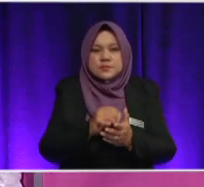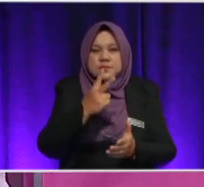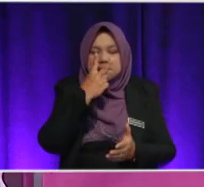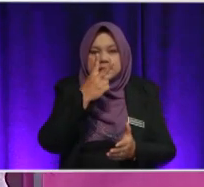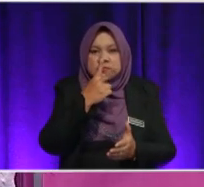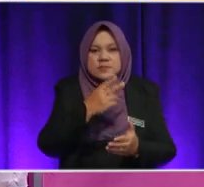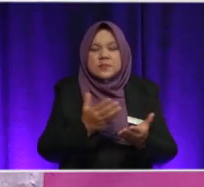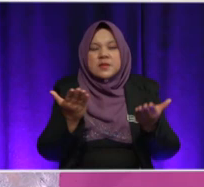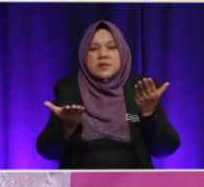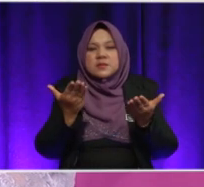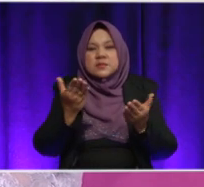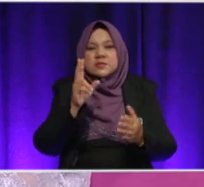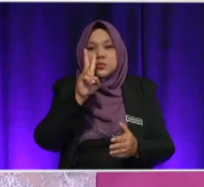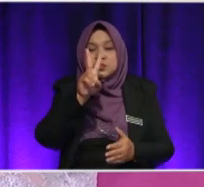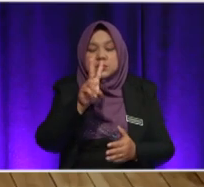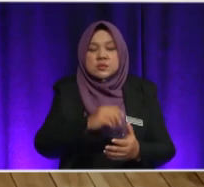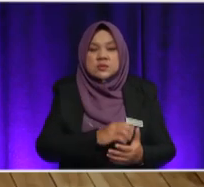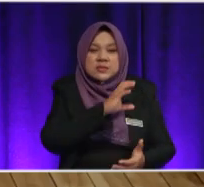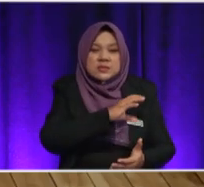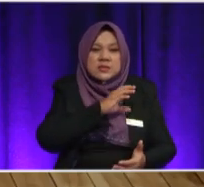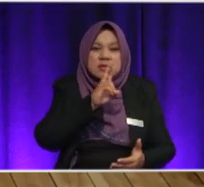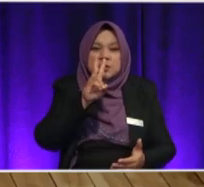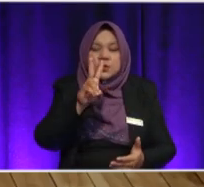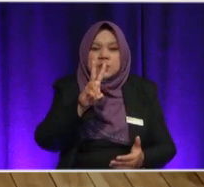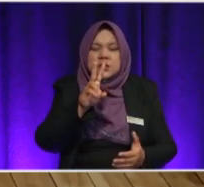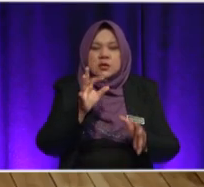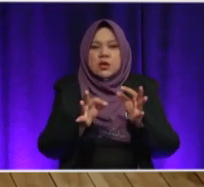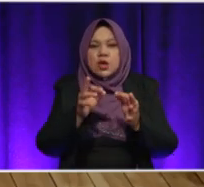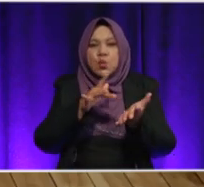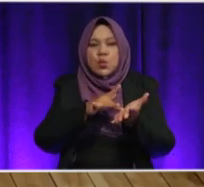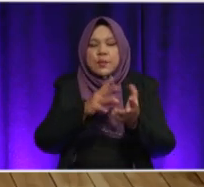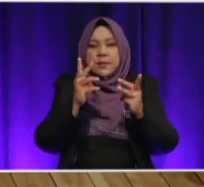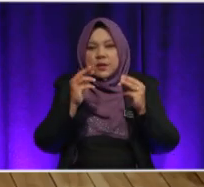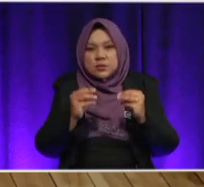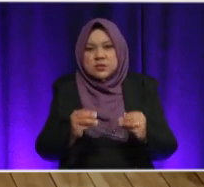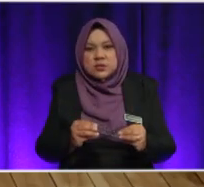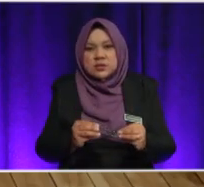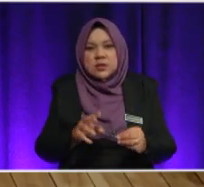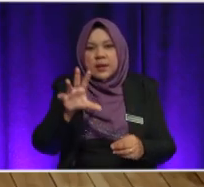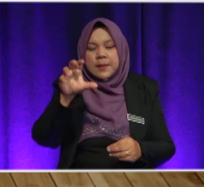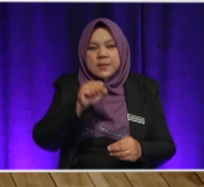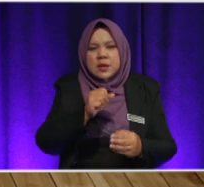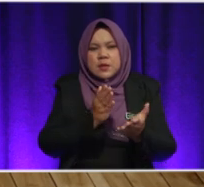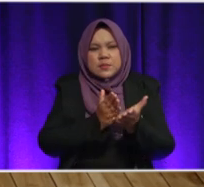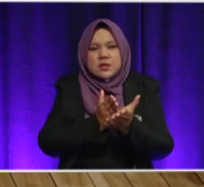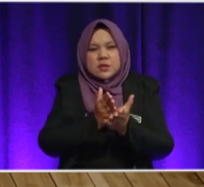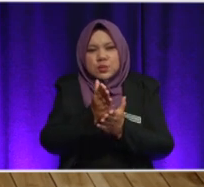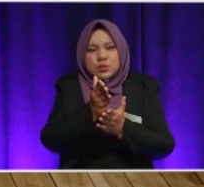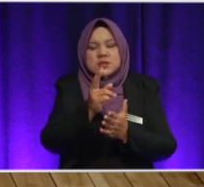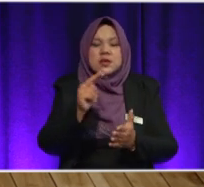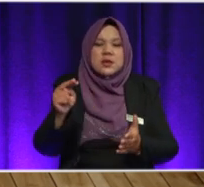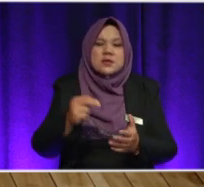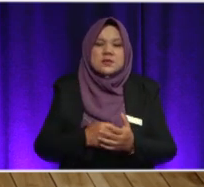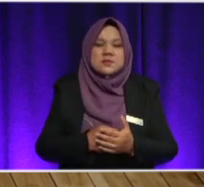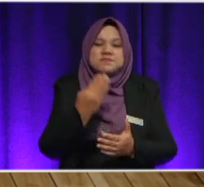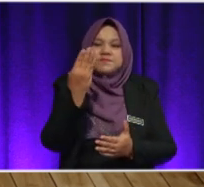apakah perbandingan ciri yang kedua kalau obat-obat tah manusia yang perlu diambil secara berturut-tulisan